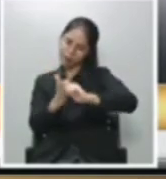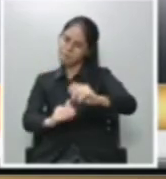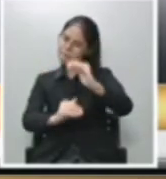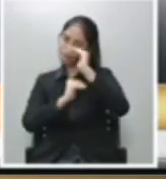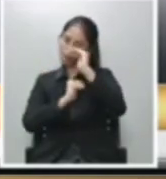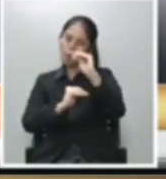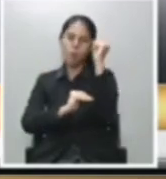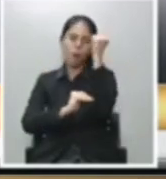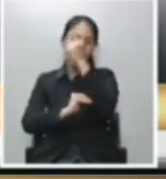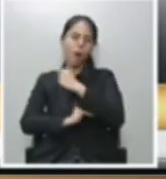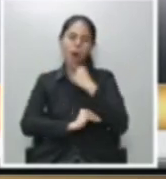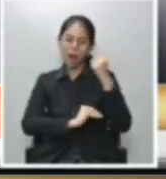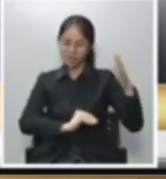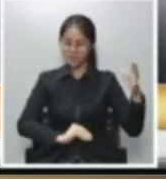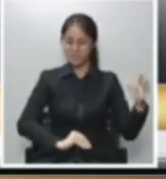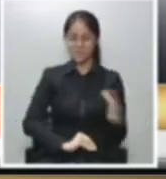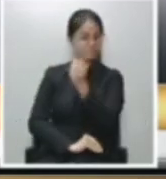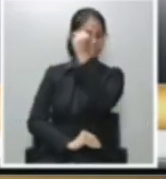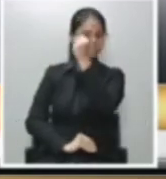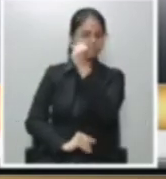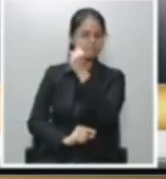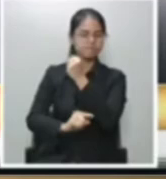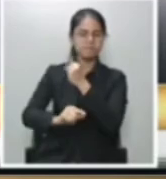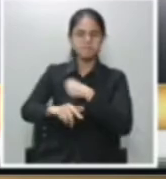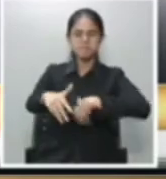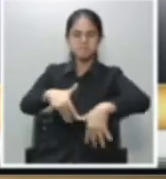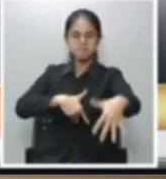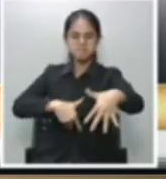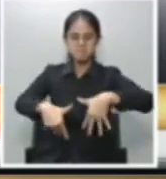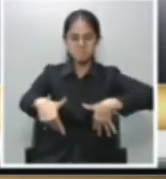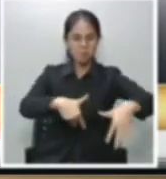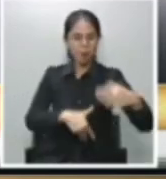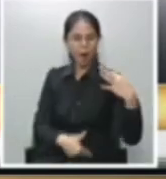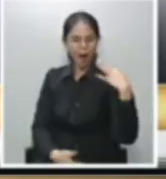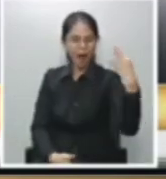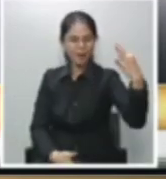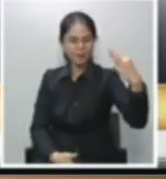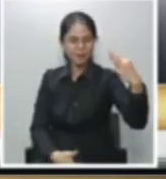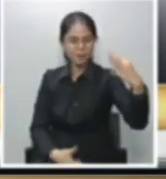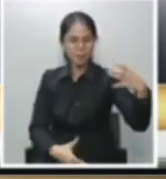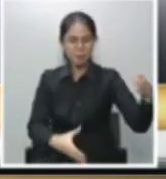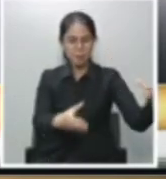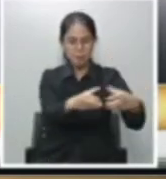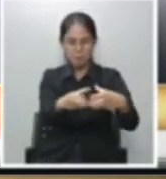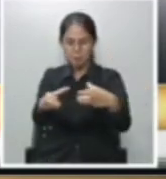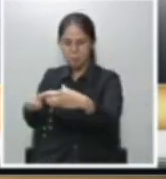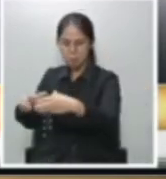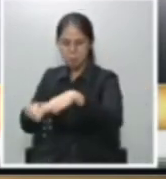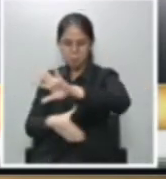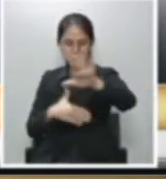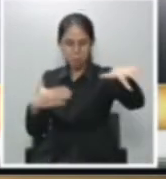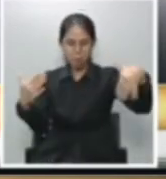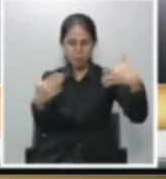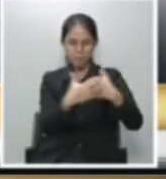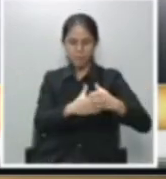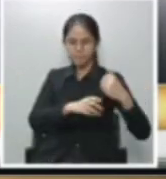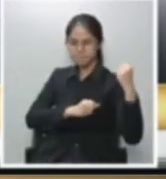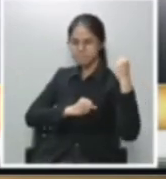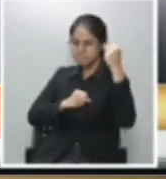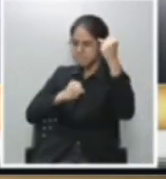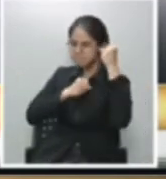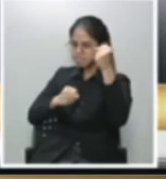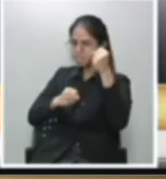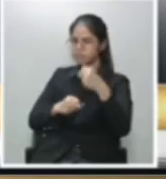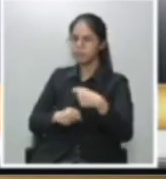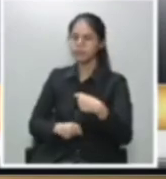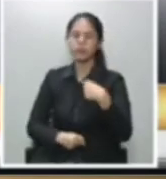าใครยึดอำนาจขอให้พี่น้องประชาชนอาสาสมัครทุกหมู่บ้านวันนี้พรุ่งนี้ทำเลยใครยึดอำ